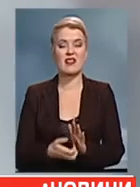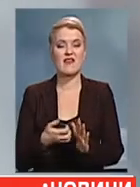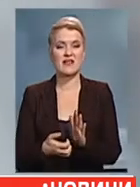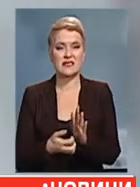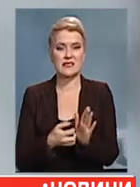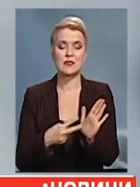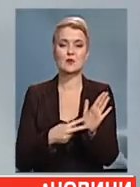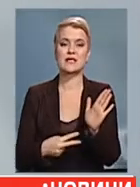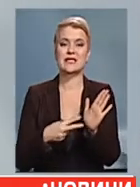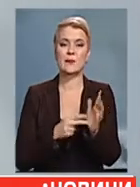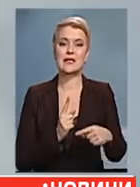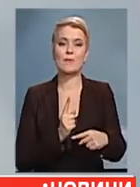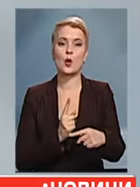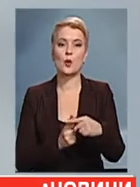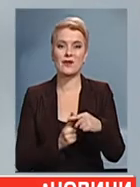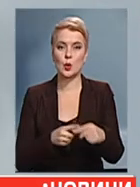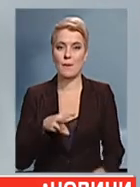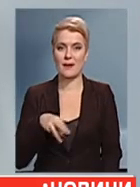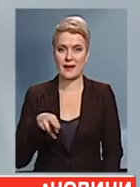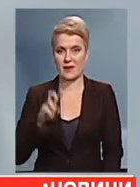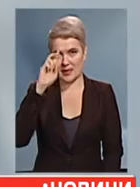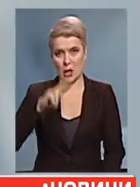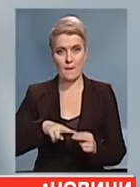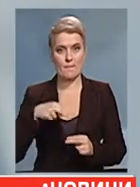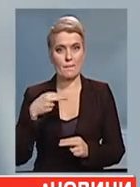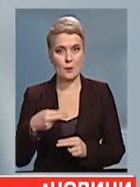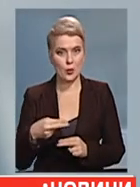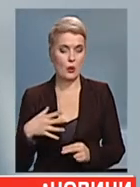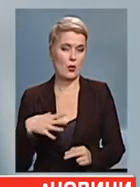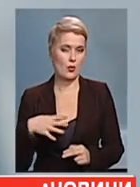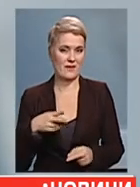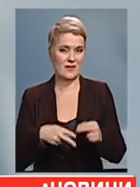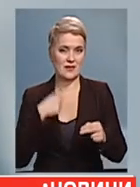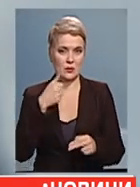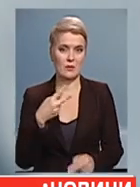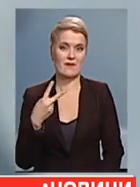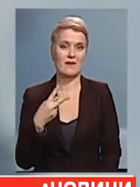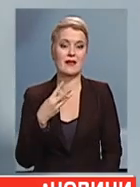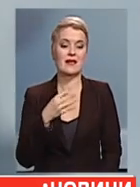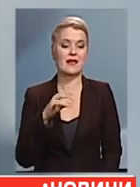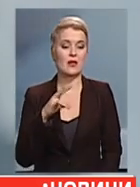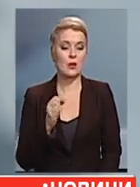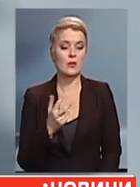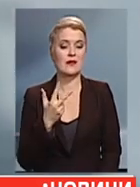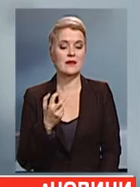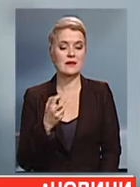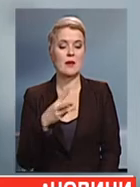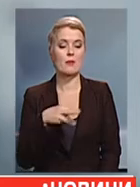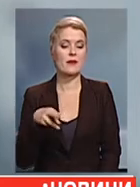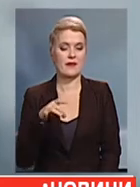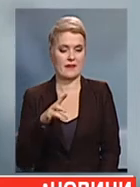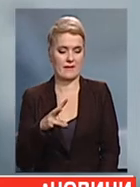бюджету 77,5 мільярдів. Держборг на кінець року, як очікують, становитиме близько 2 трильйонів 300 мільярдів гривень,